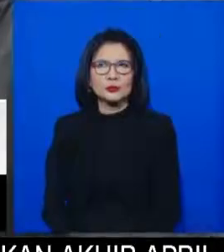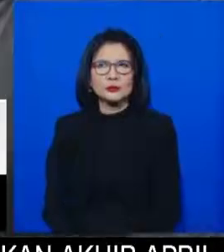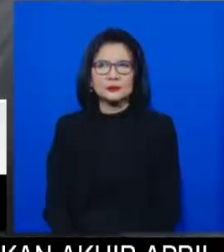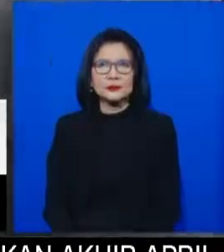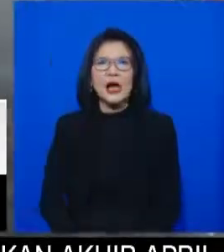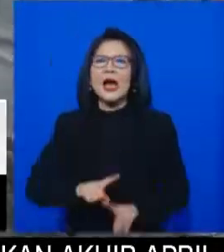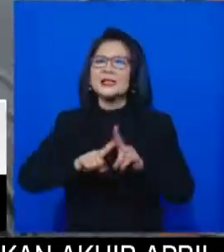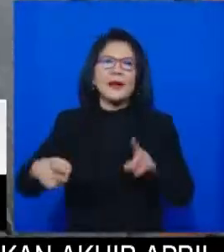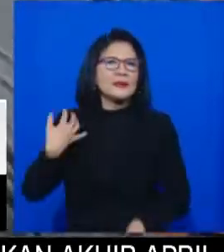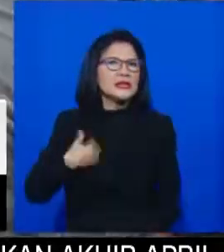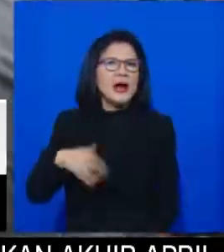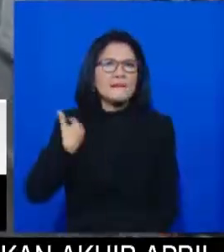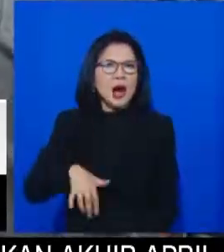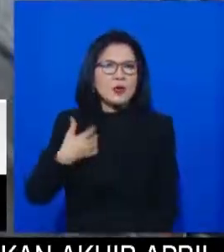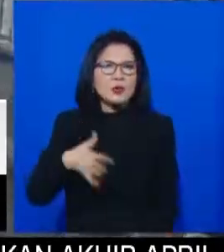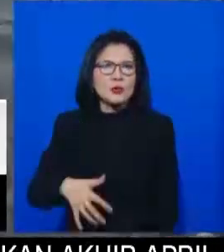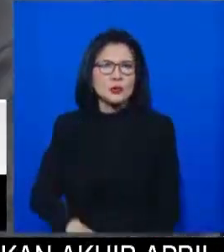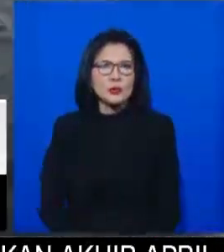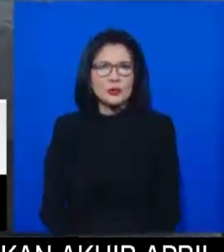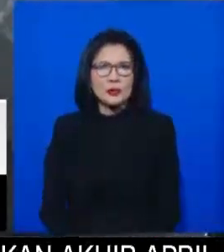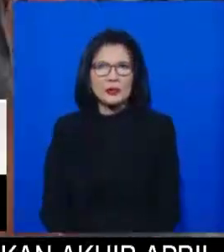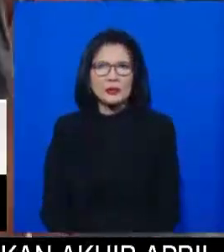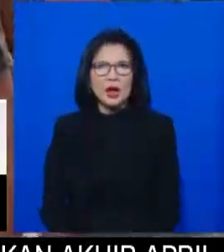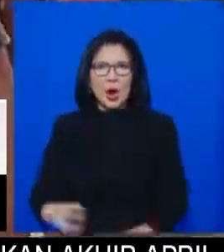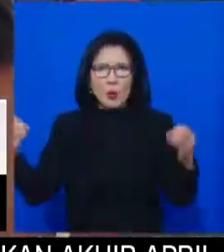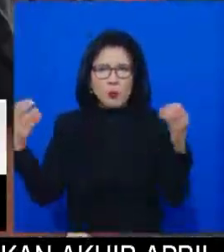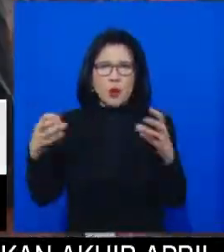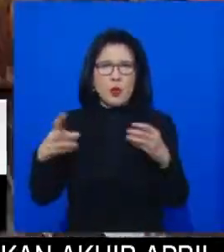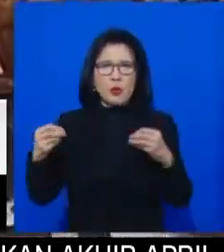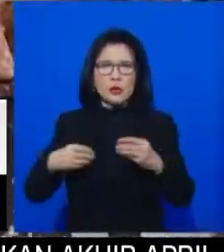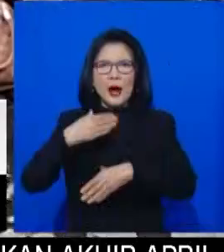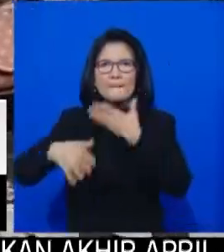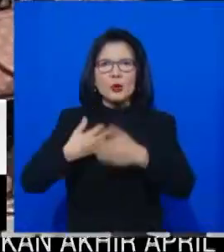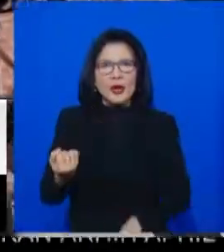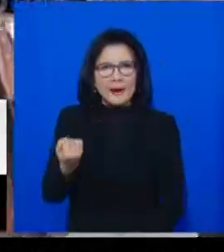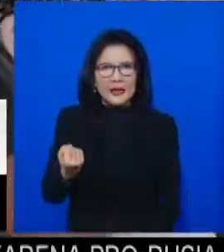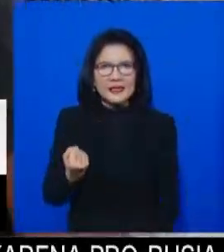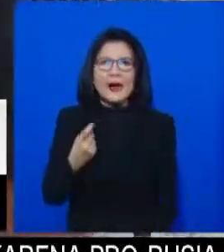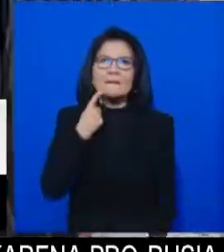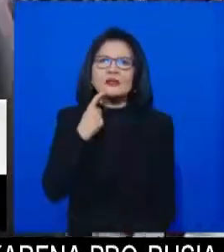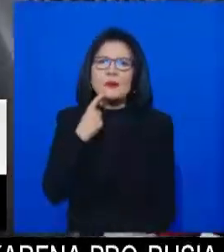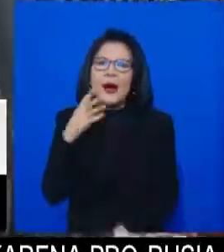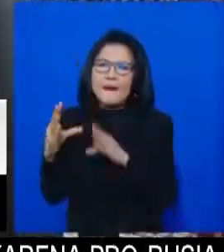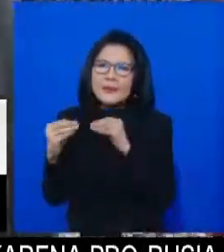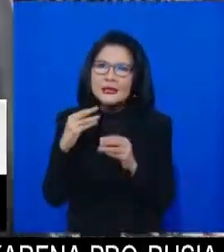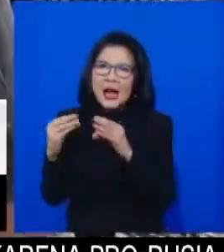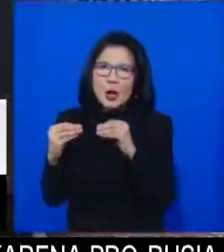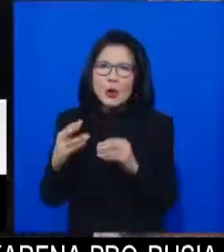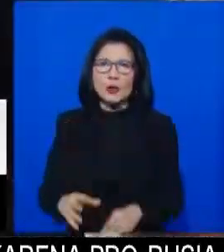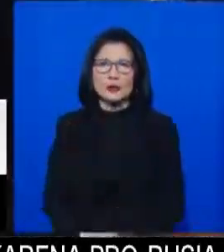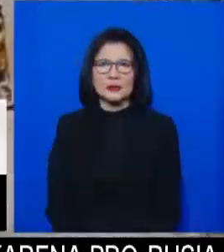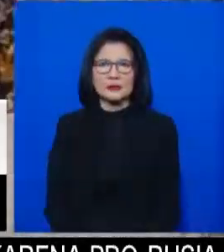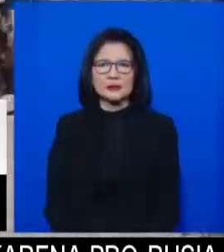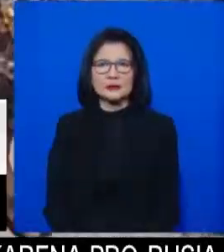Lakesi Kota Parepare pada Minggu pagi. Keadaan semakin memanas saat pengelola pasar mencoba berdialog dengan pedagang.